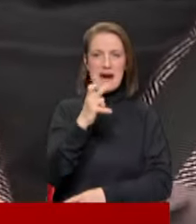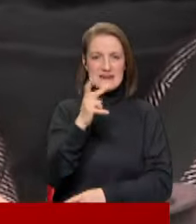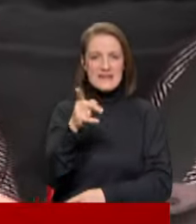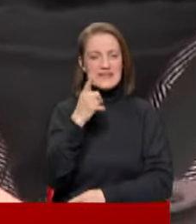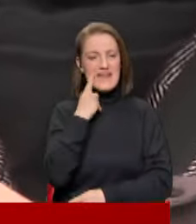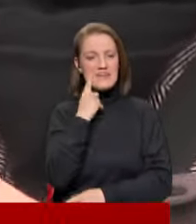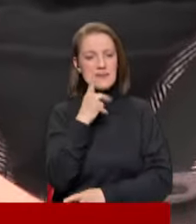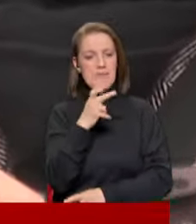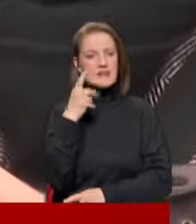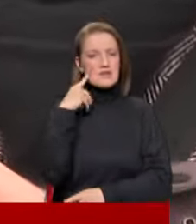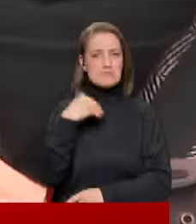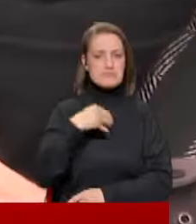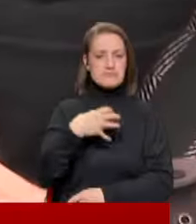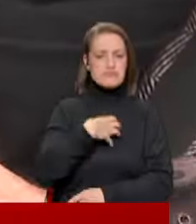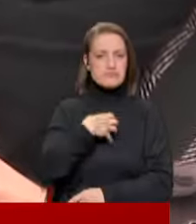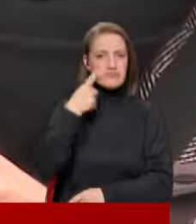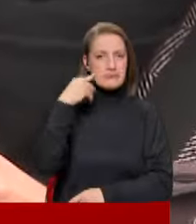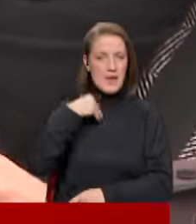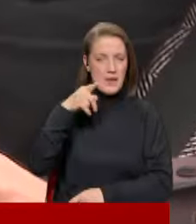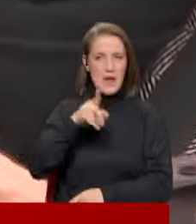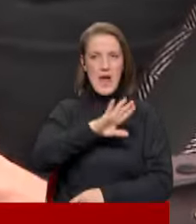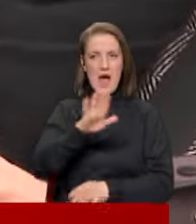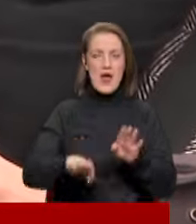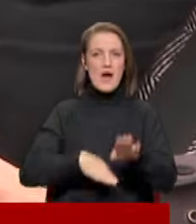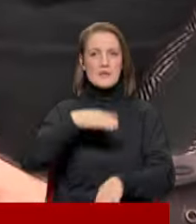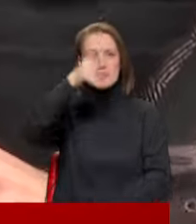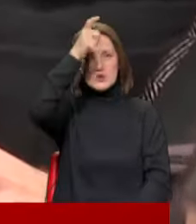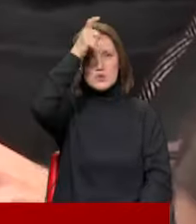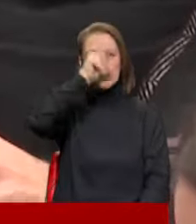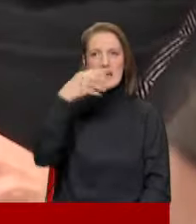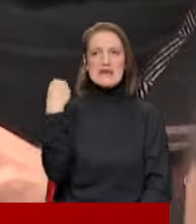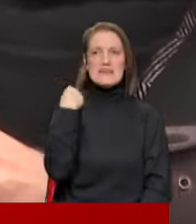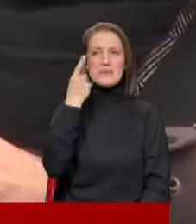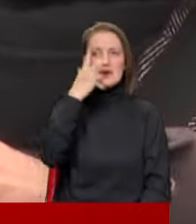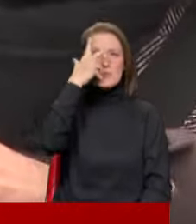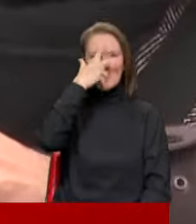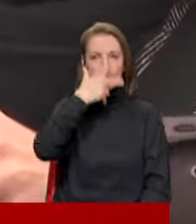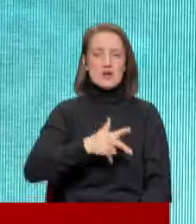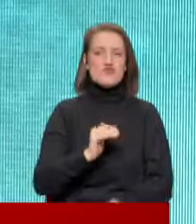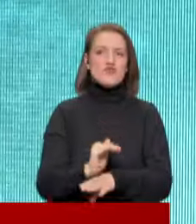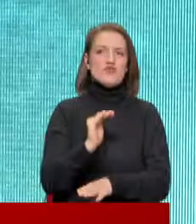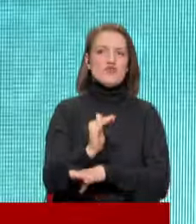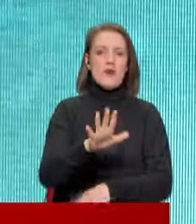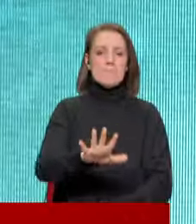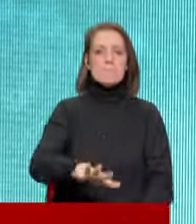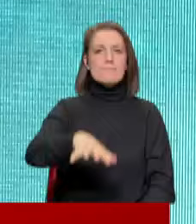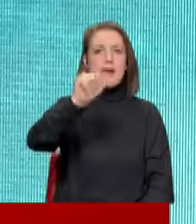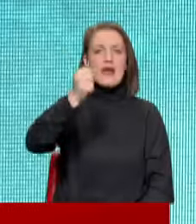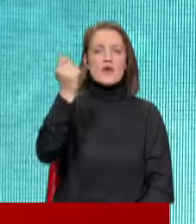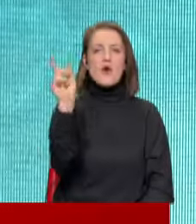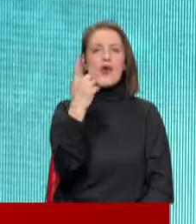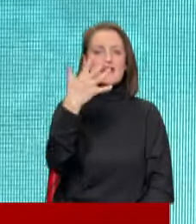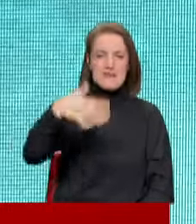devletin Partisi sanan bir anlayış her adımda Türkiye'ye yeni bir utanç yaşatıyor Merkezi